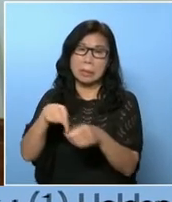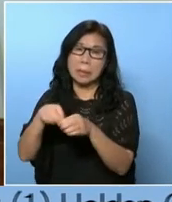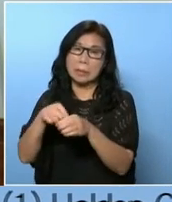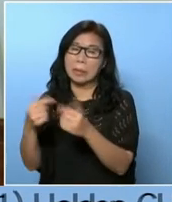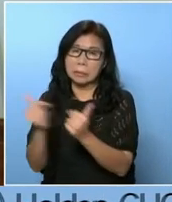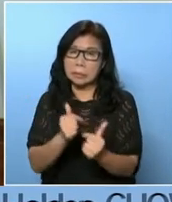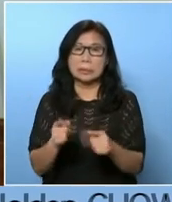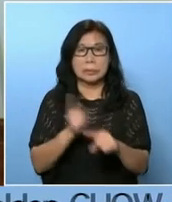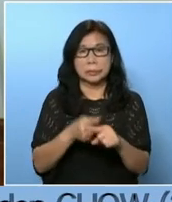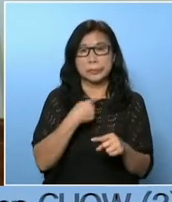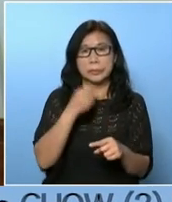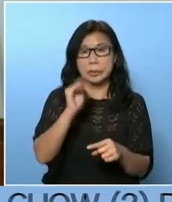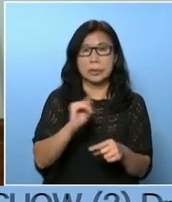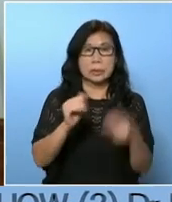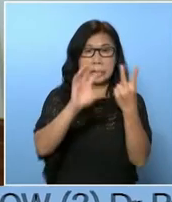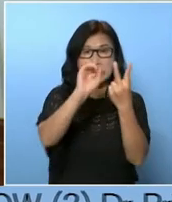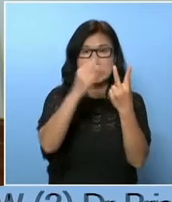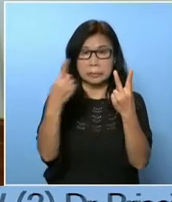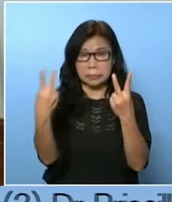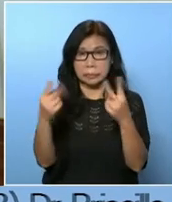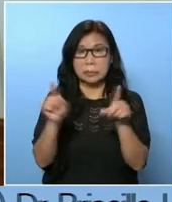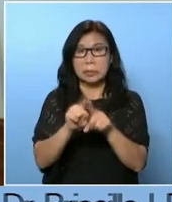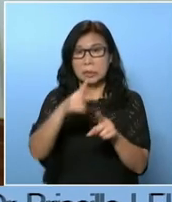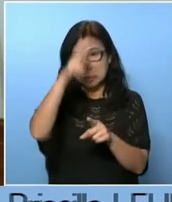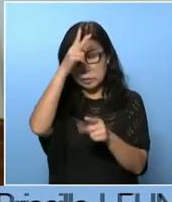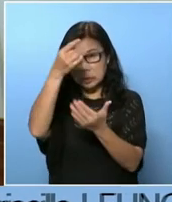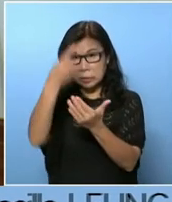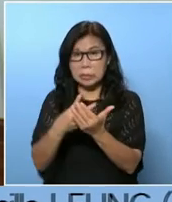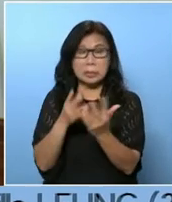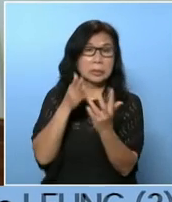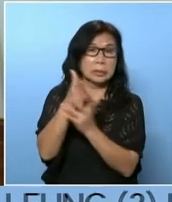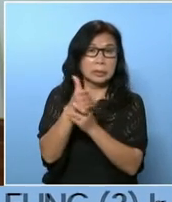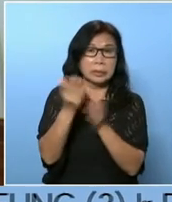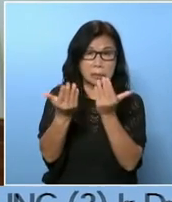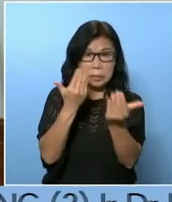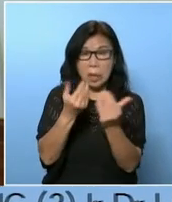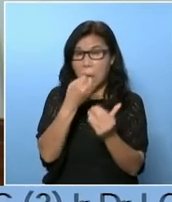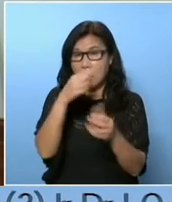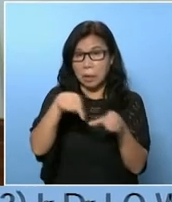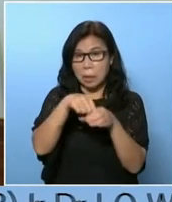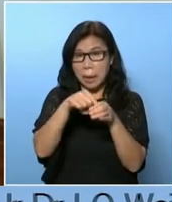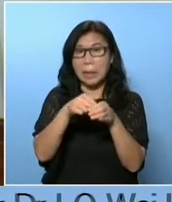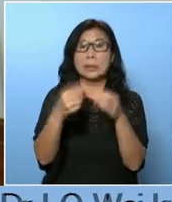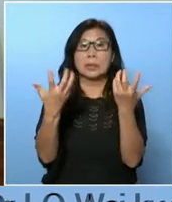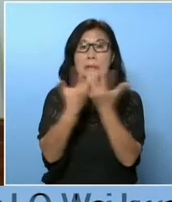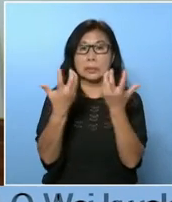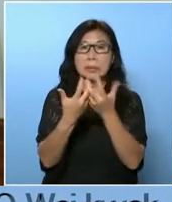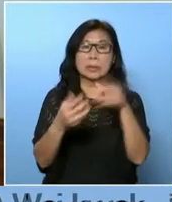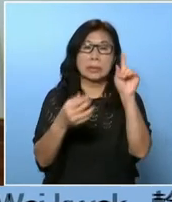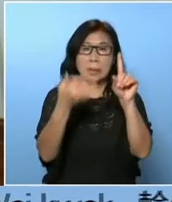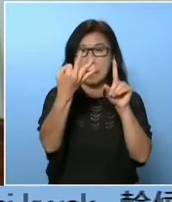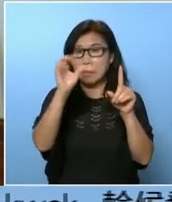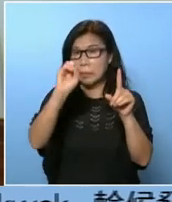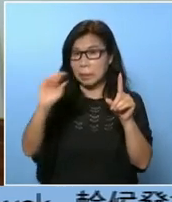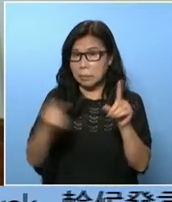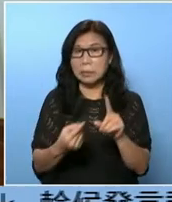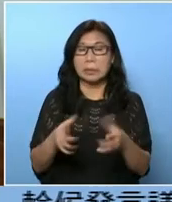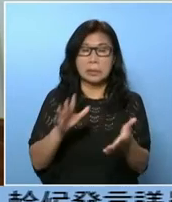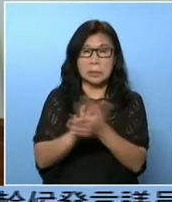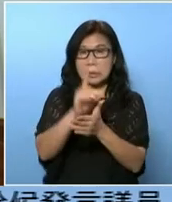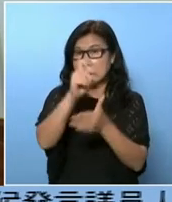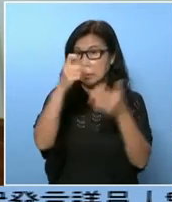的事實。自2012年政策介入前，本港的貧窮人口是130萬，九